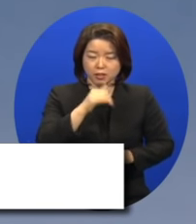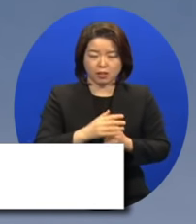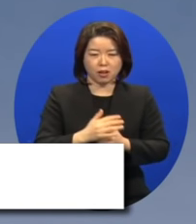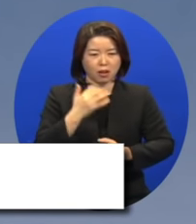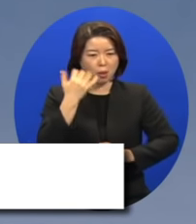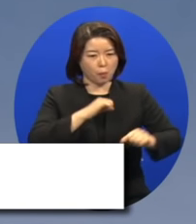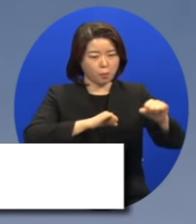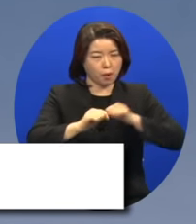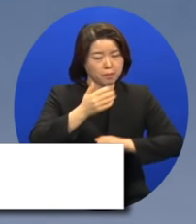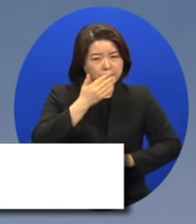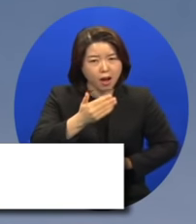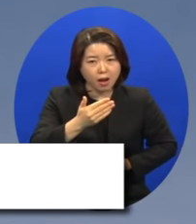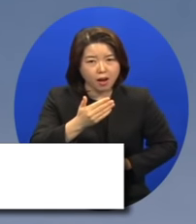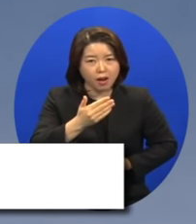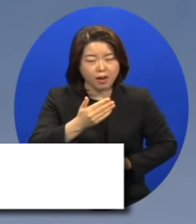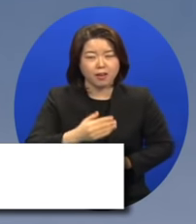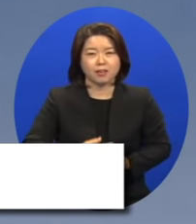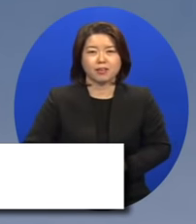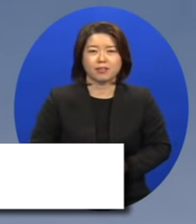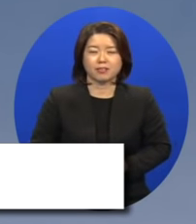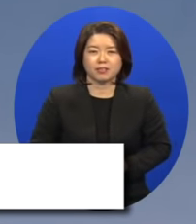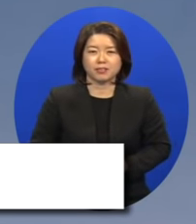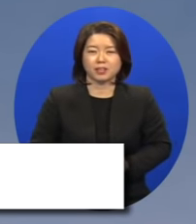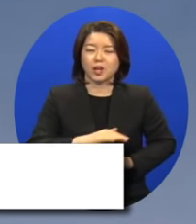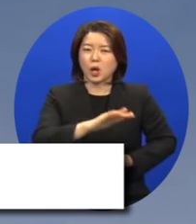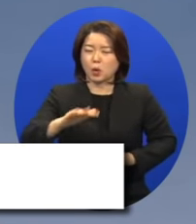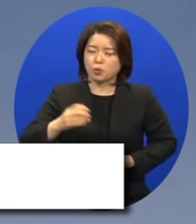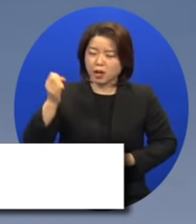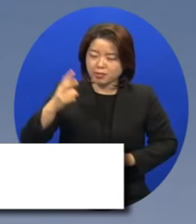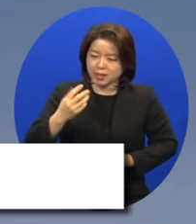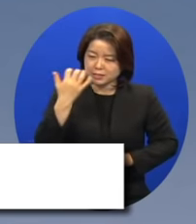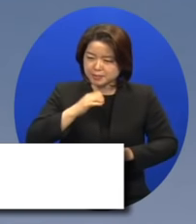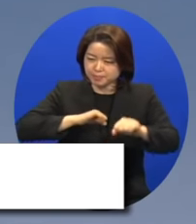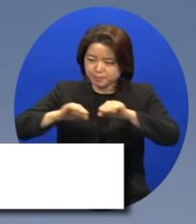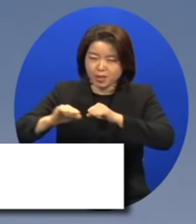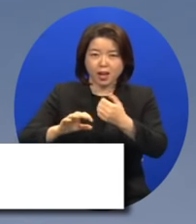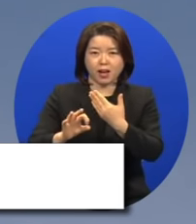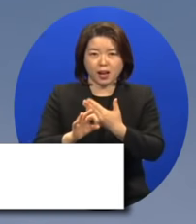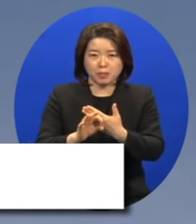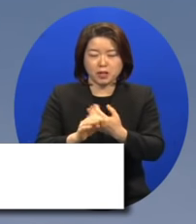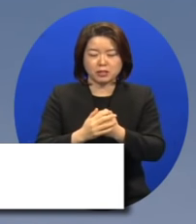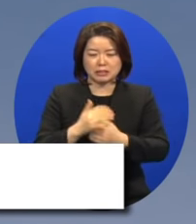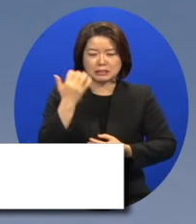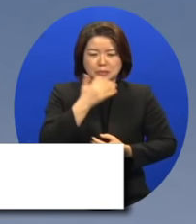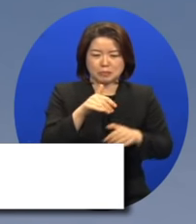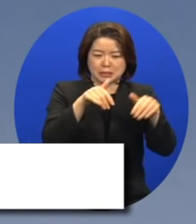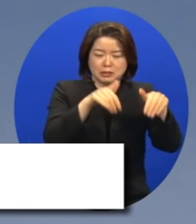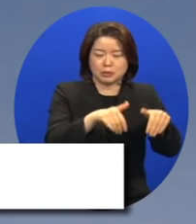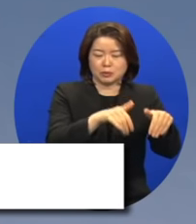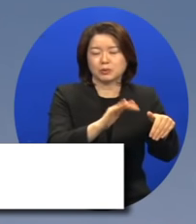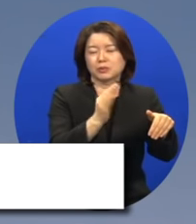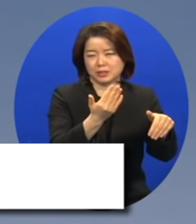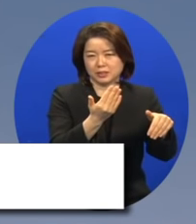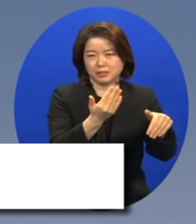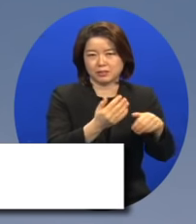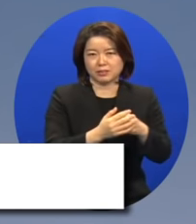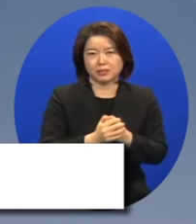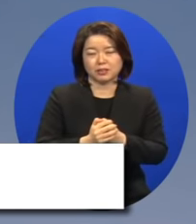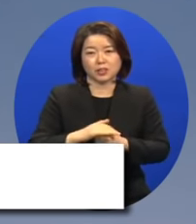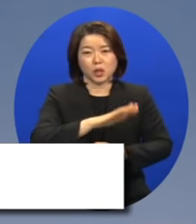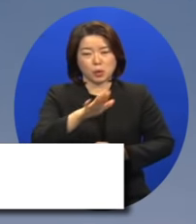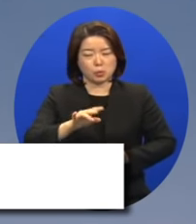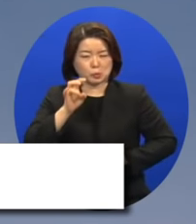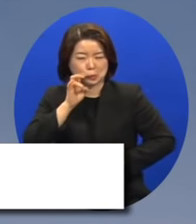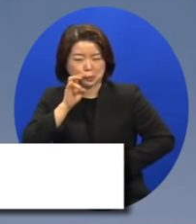음행을저지를수있겠습니까?만일우리가 다시음행을저지른다면,우리는 부정의노예가될것입니다.우리가